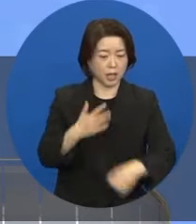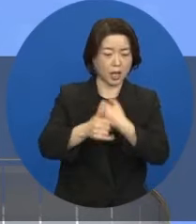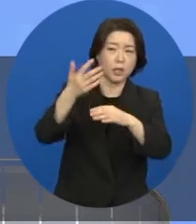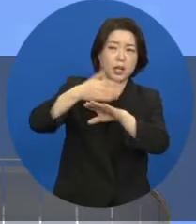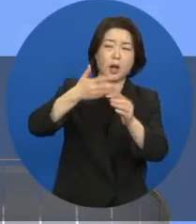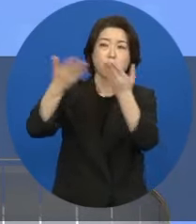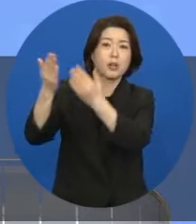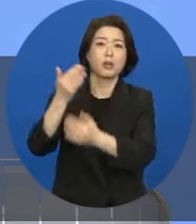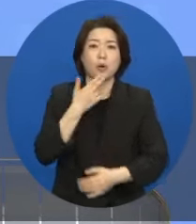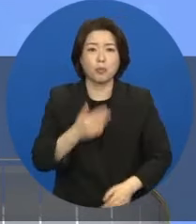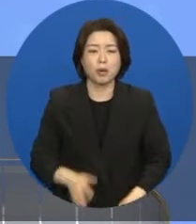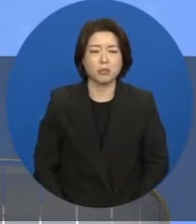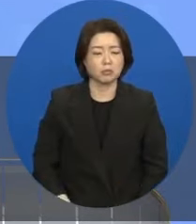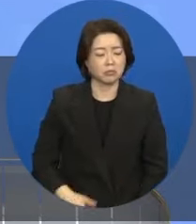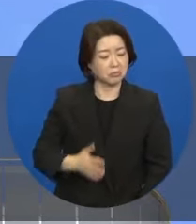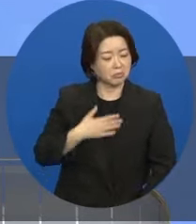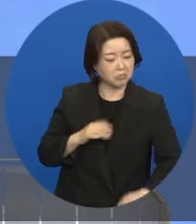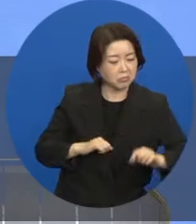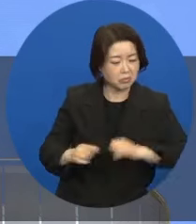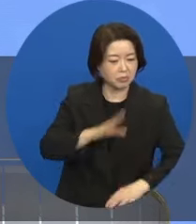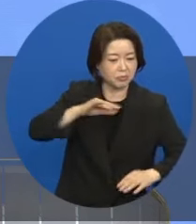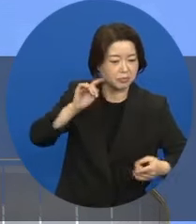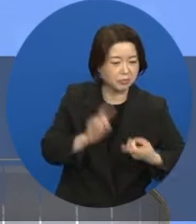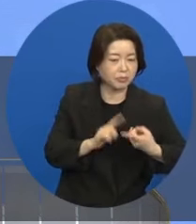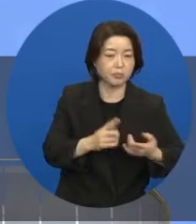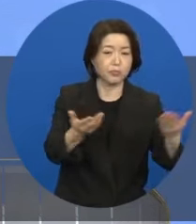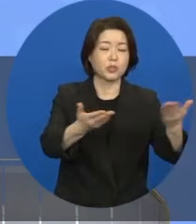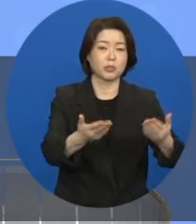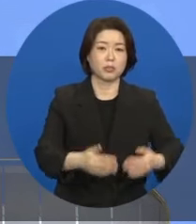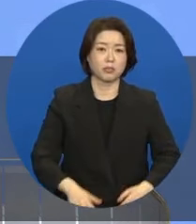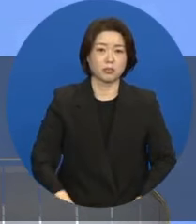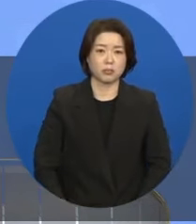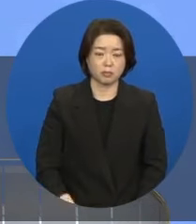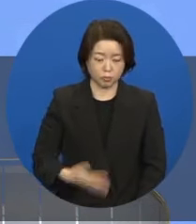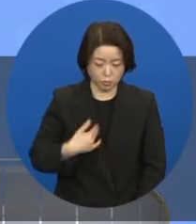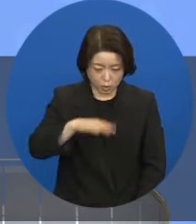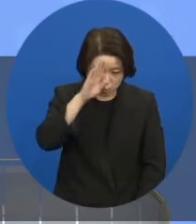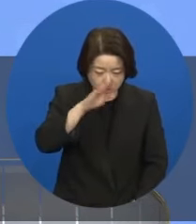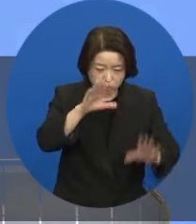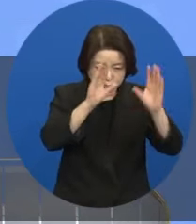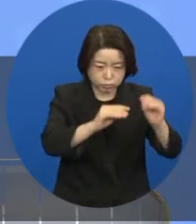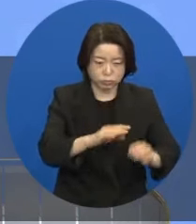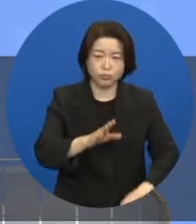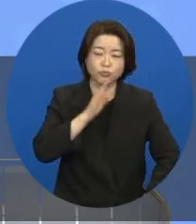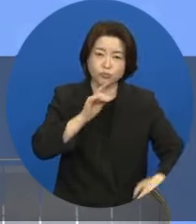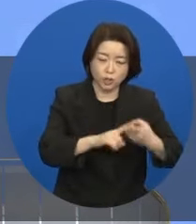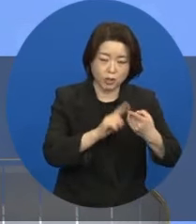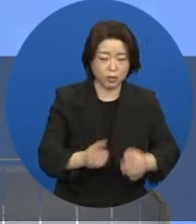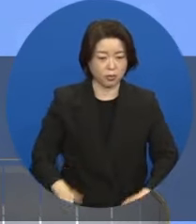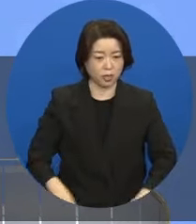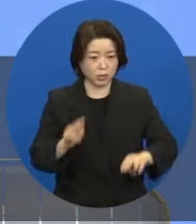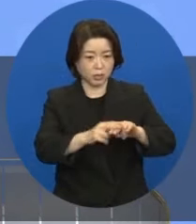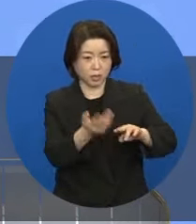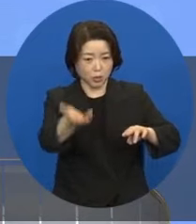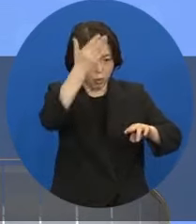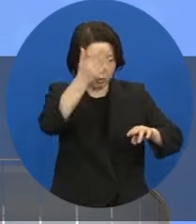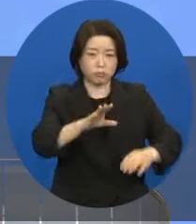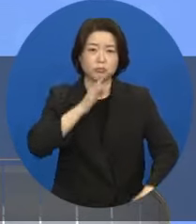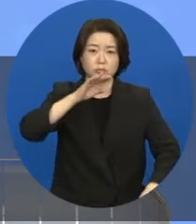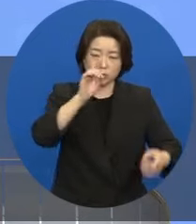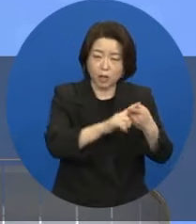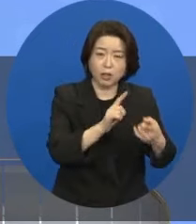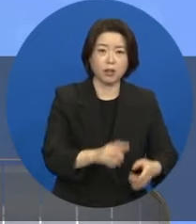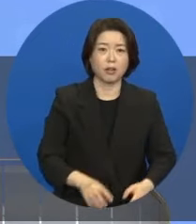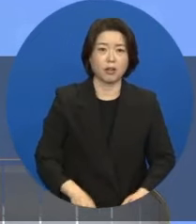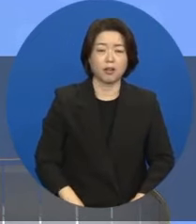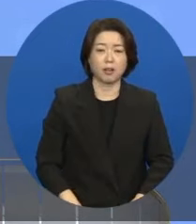않습니다 당연하게 여는 거야 당연한 거 아니야 병나서 당연한 거 아니야 승진해서 당연한 거 지